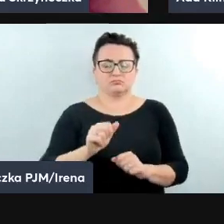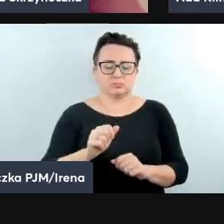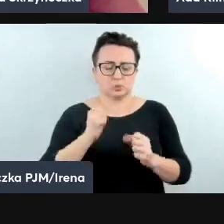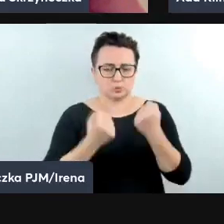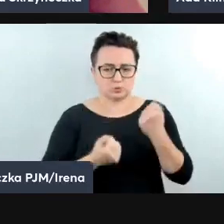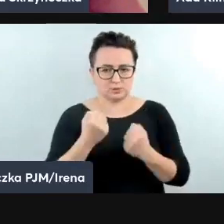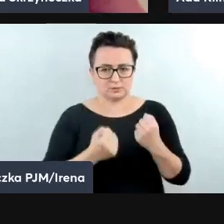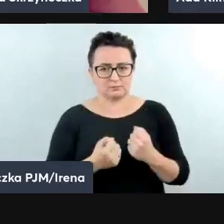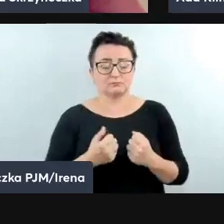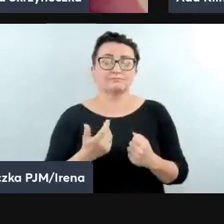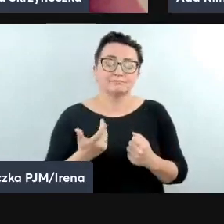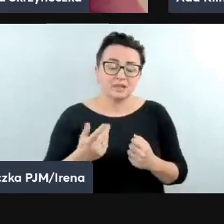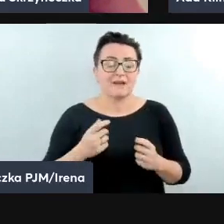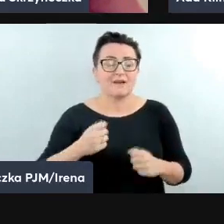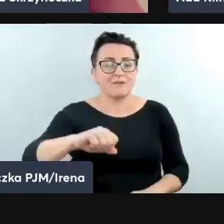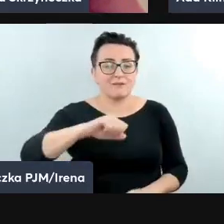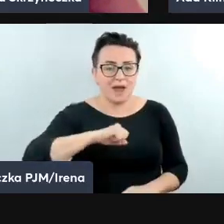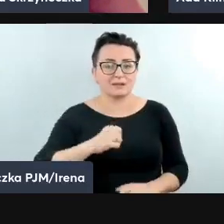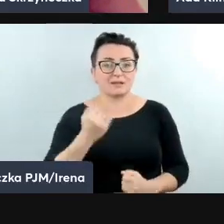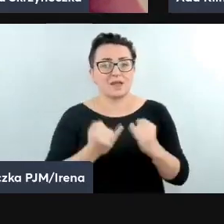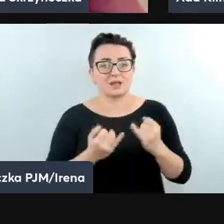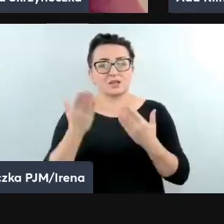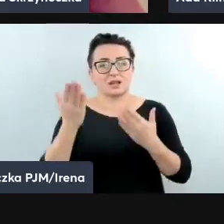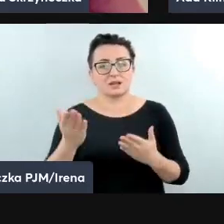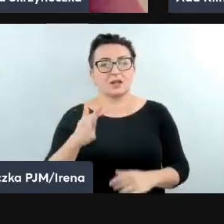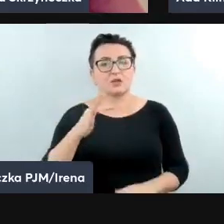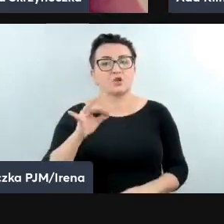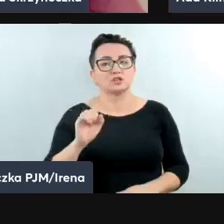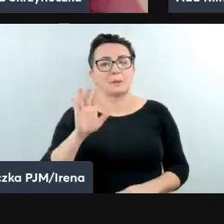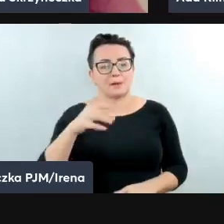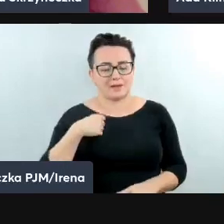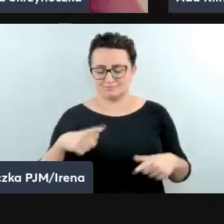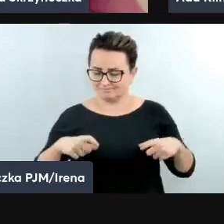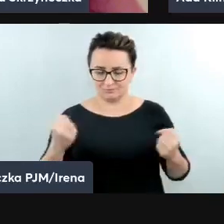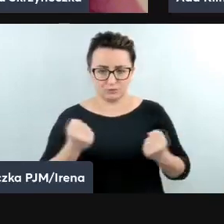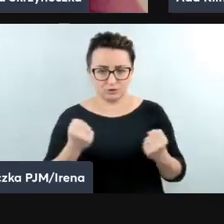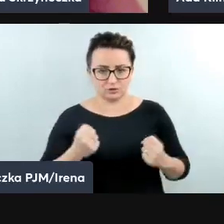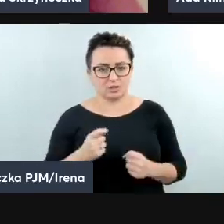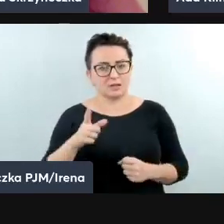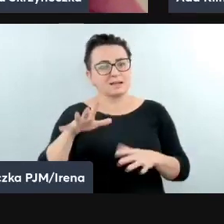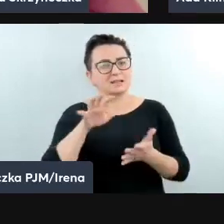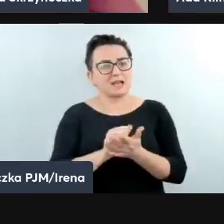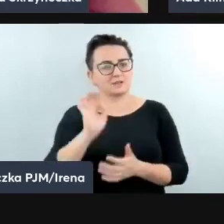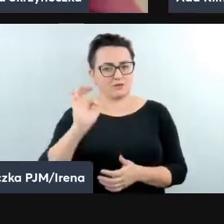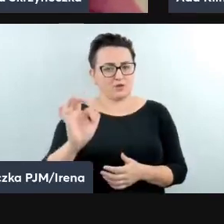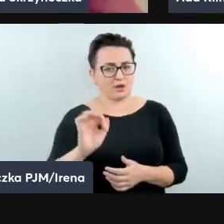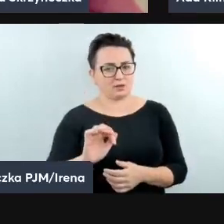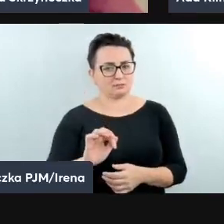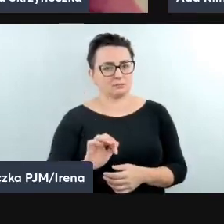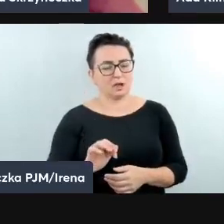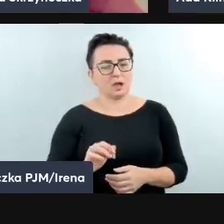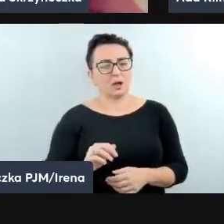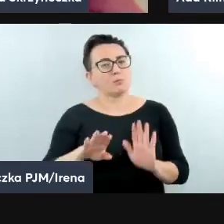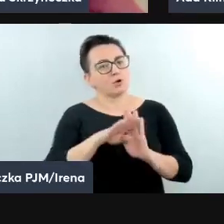mega zazdroszczę, po prostu móc prowadzić zajęcia po swojemu, mieć program fajny i uwzględniać jak najwięcej. A ja